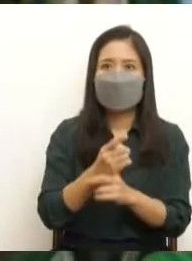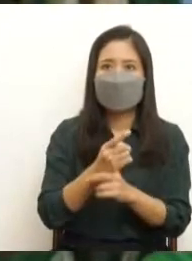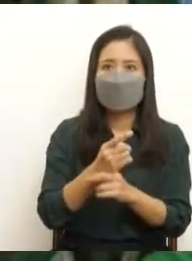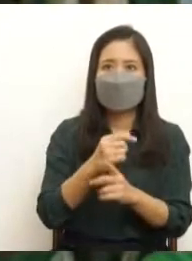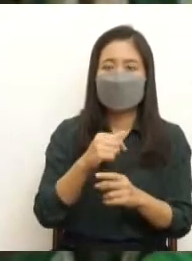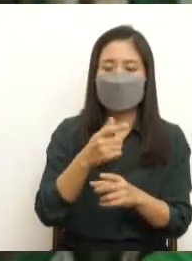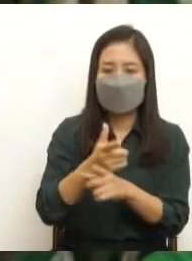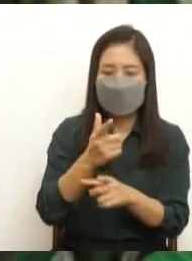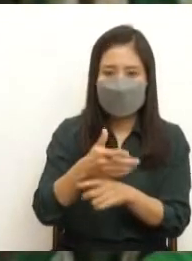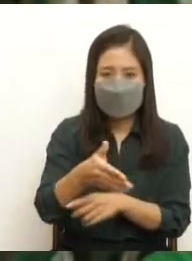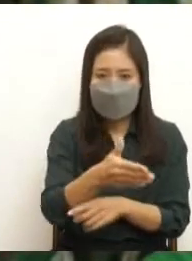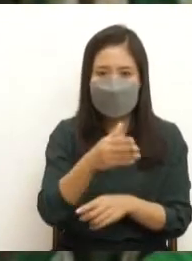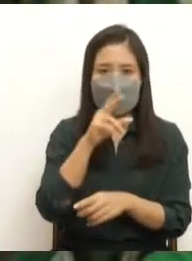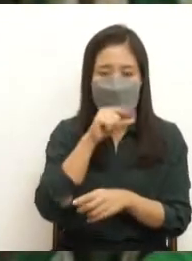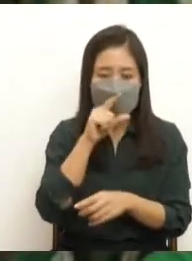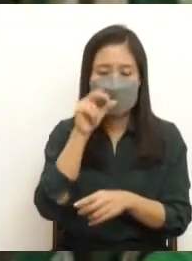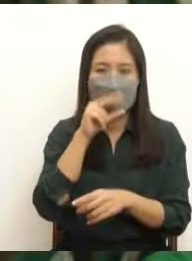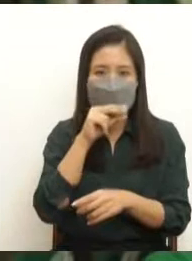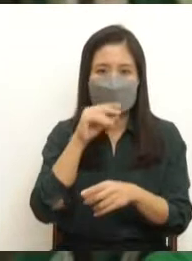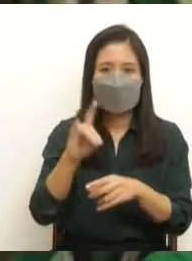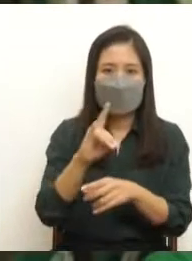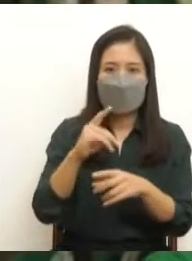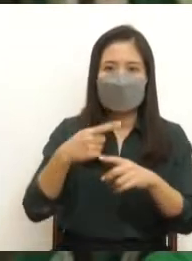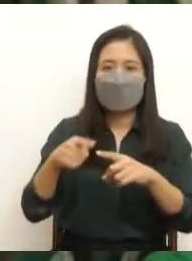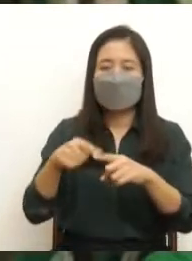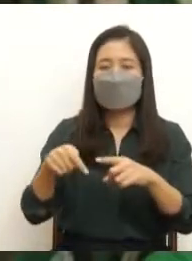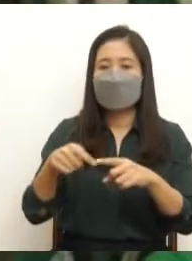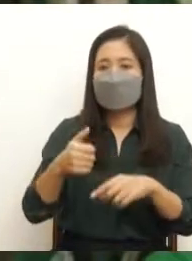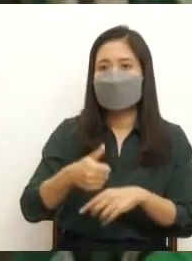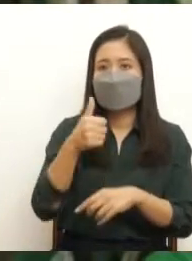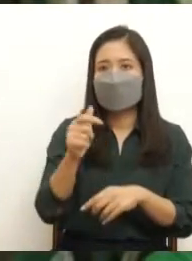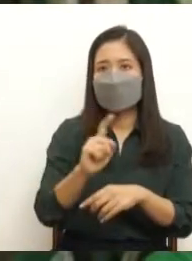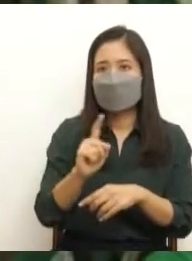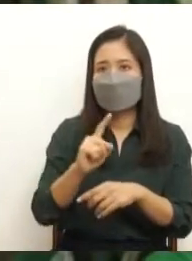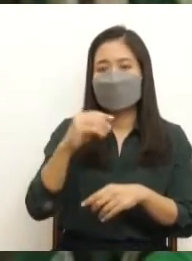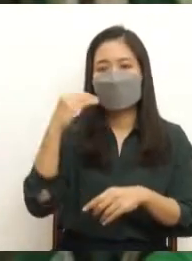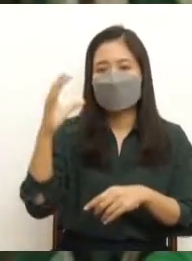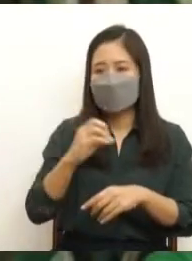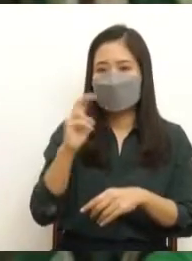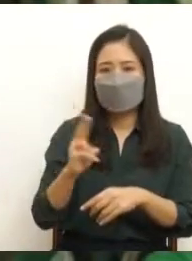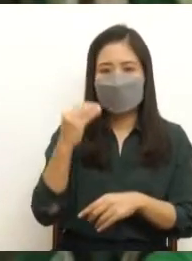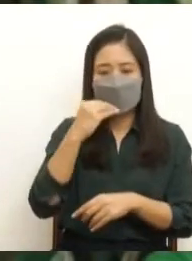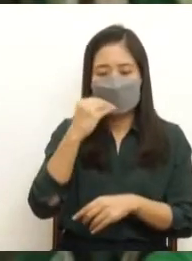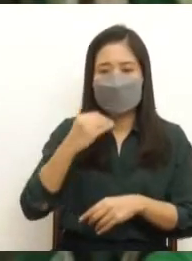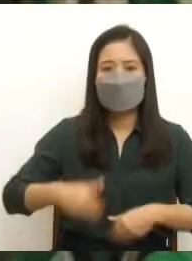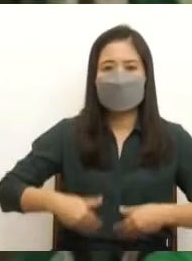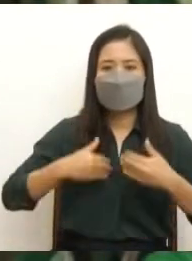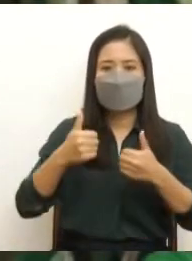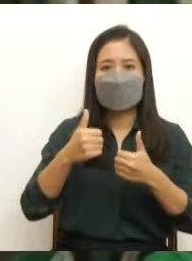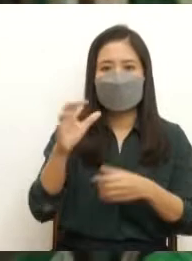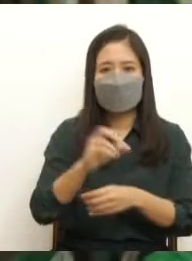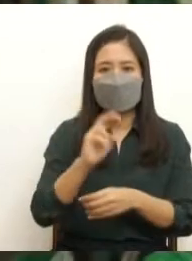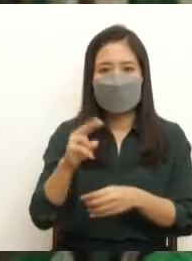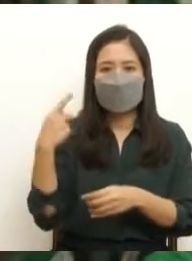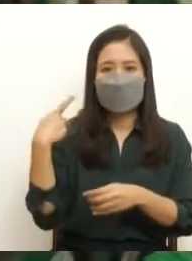ปลามีการเลี้ยงไก่มีการปลูกผักประโยชน์ที่ได้รับเพื่อประโยชน์ในชีวิตประจำวันและผลผลิตที่ได้เราจะนำไปใช้ในโครงการ